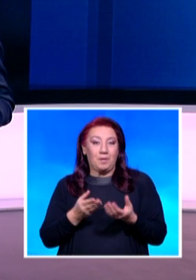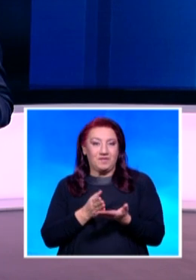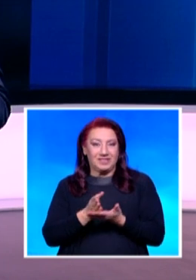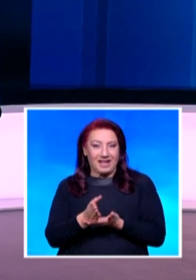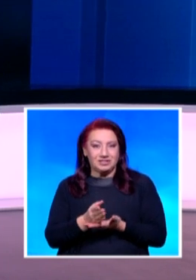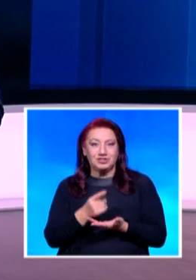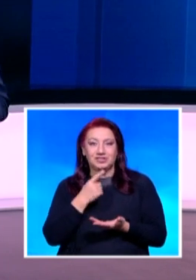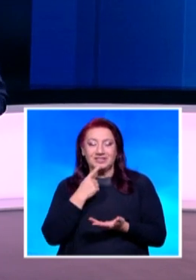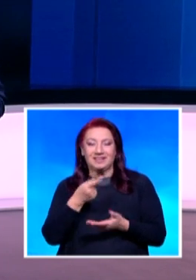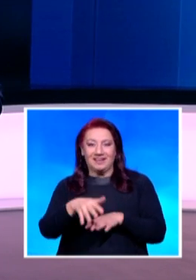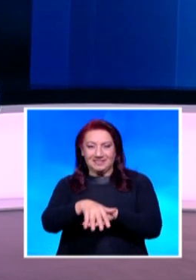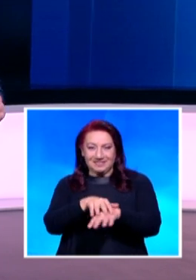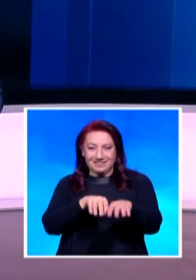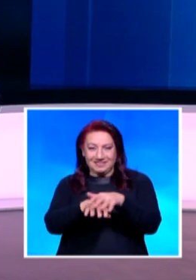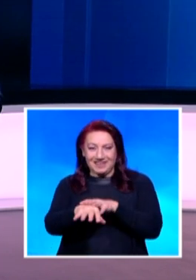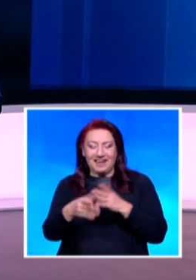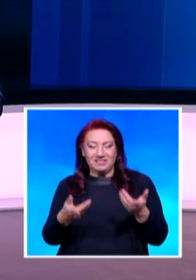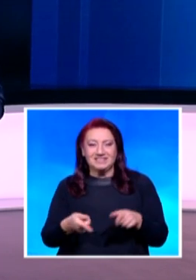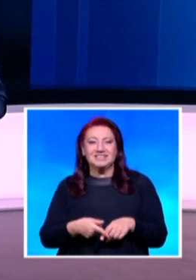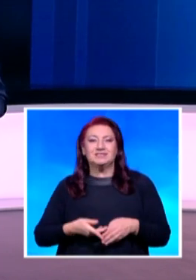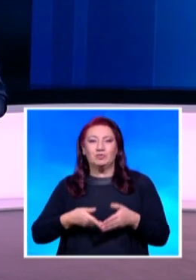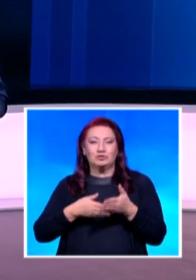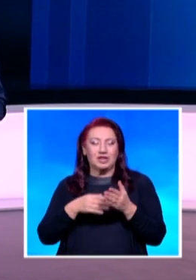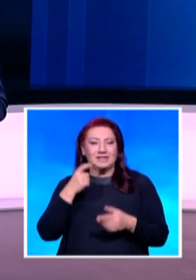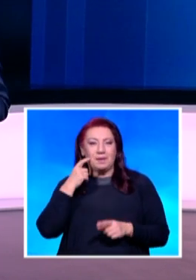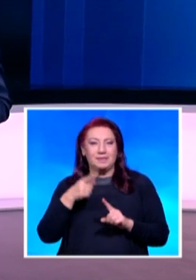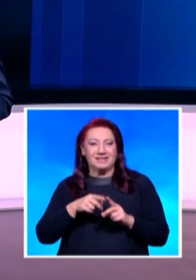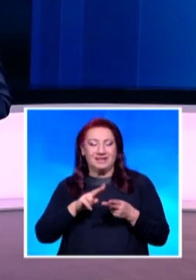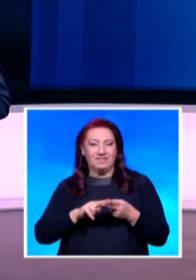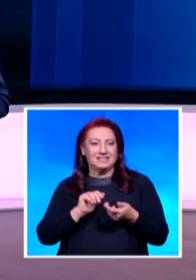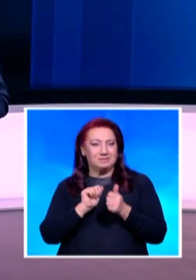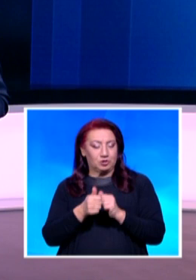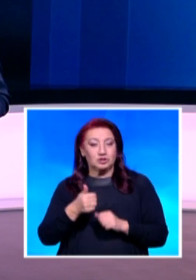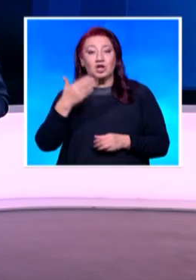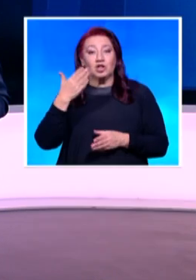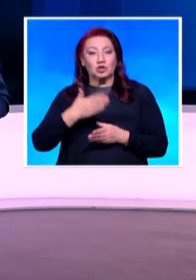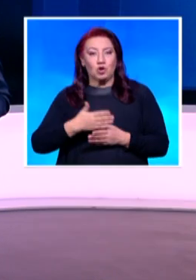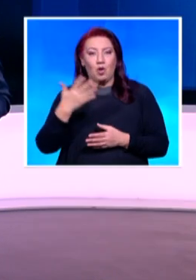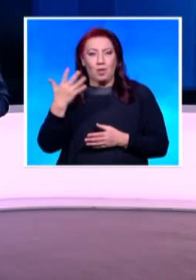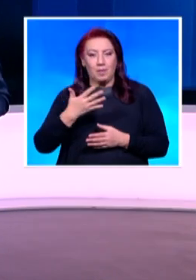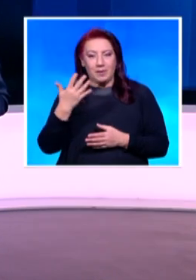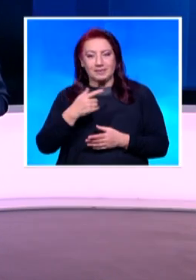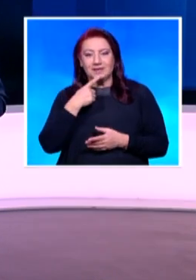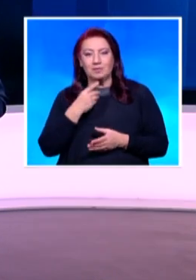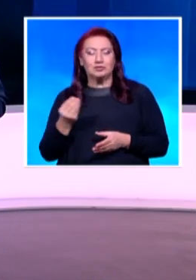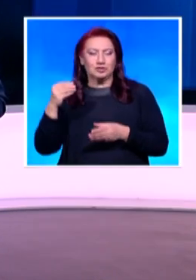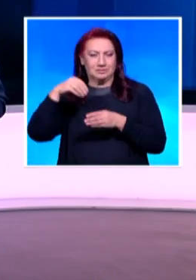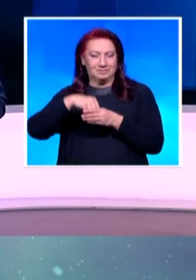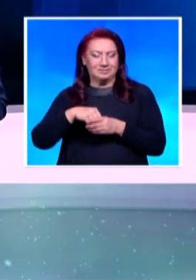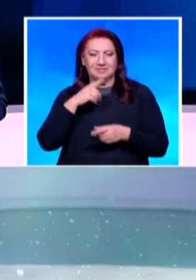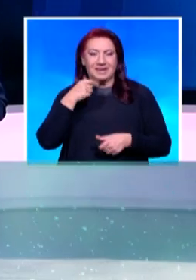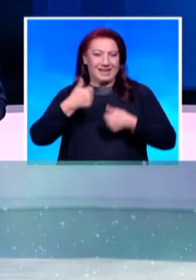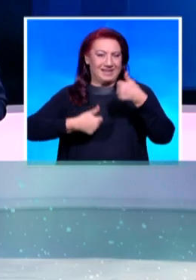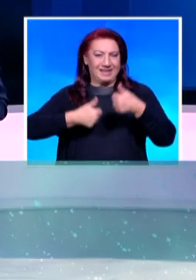да ги поставите на собствените си ръце с помощта на BTV Sport, това е напълно възможно. До петък можете да се включите в giveaway играта ни в Instagram, където